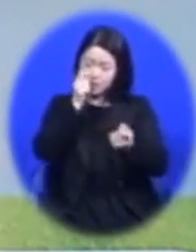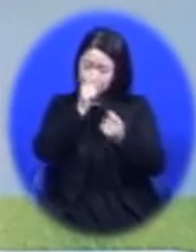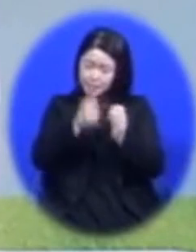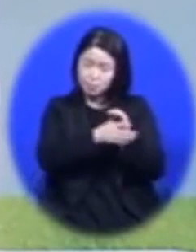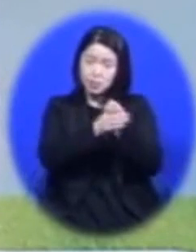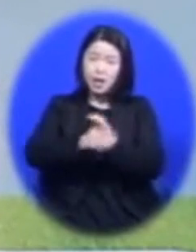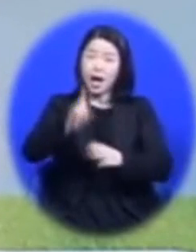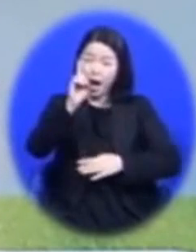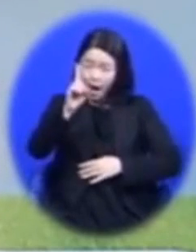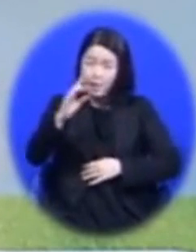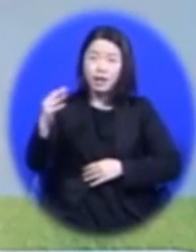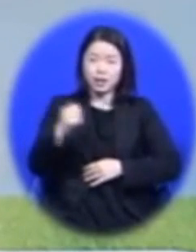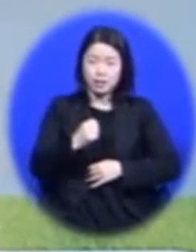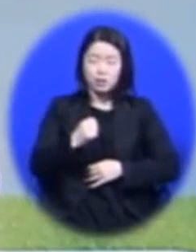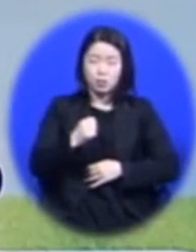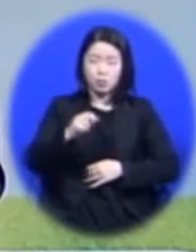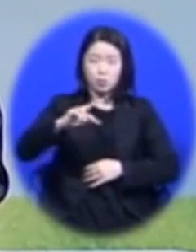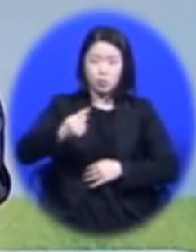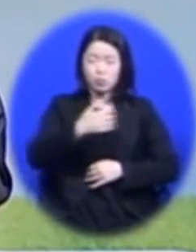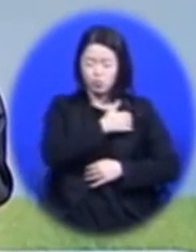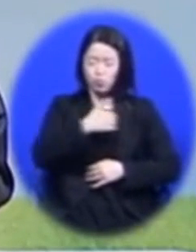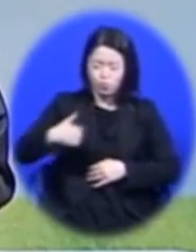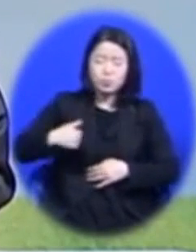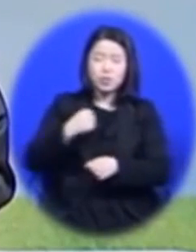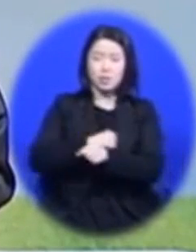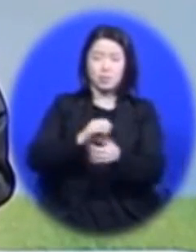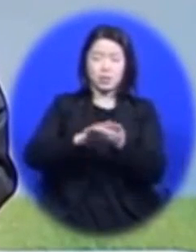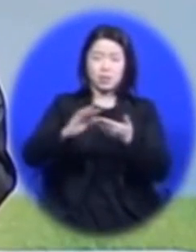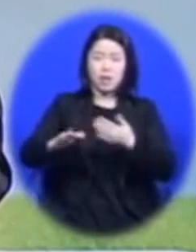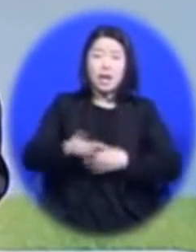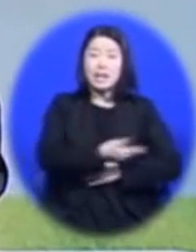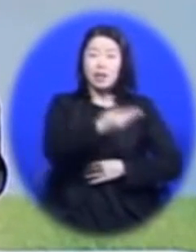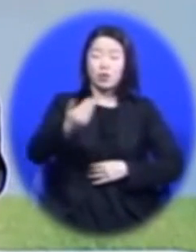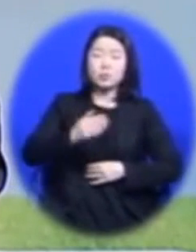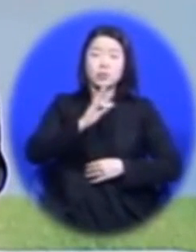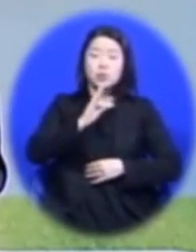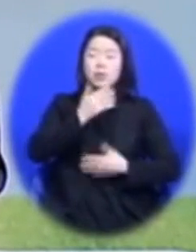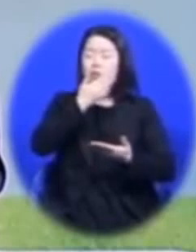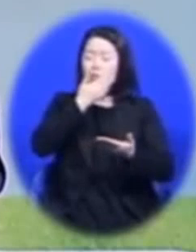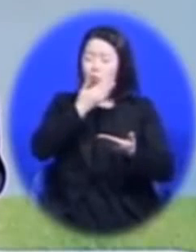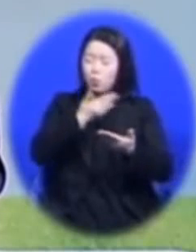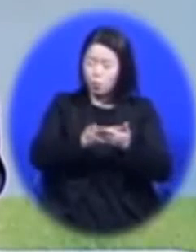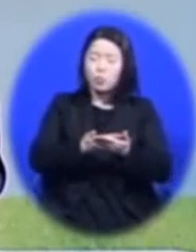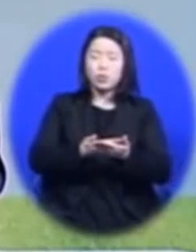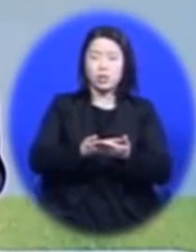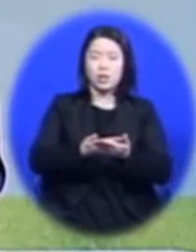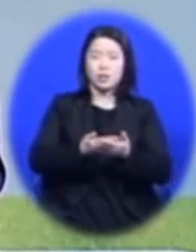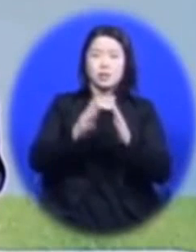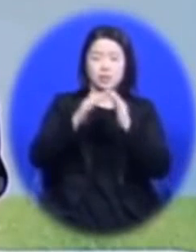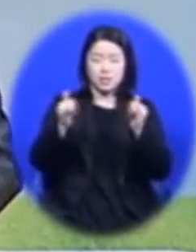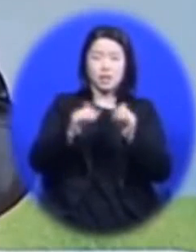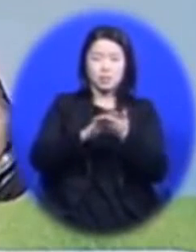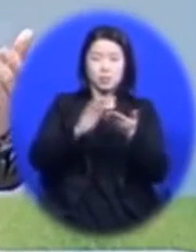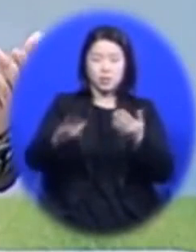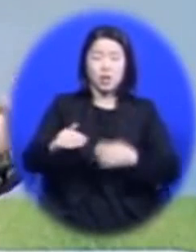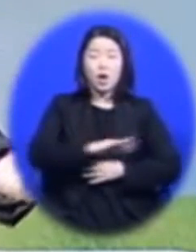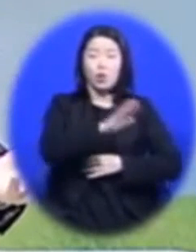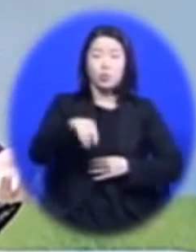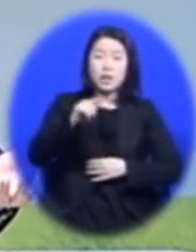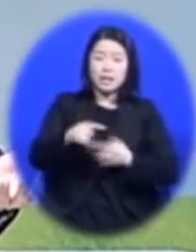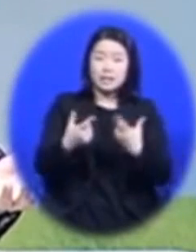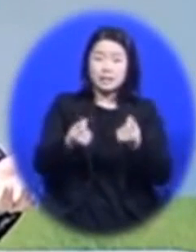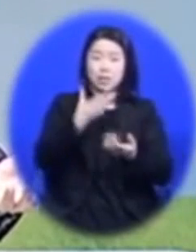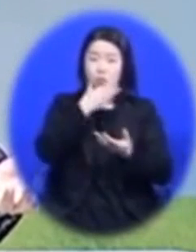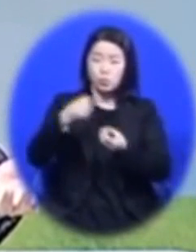것만 하나만 가지고도 충분해요. 여러분은 정말 존귀한 자입니다. 우리가 그런